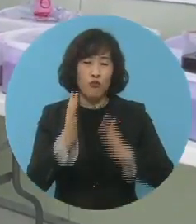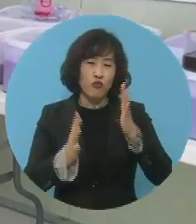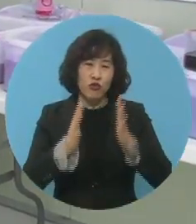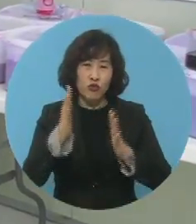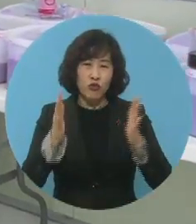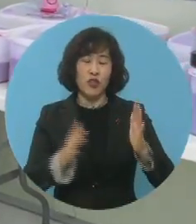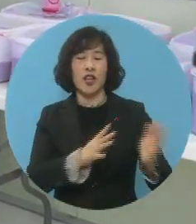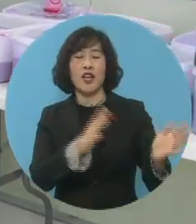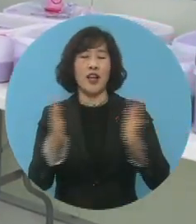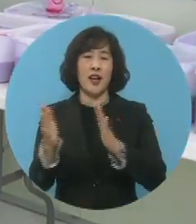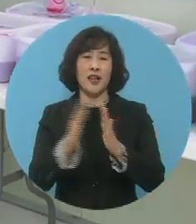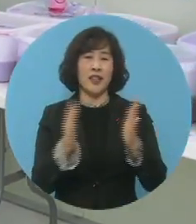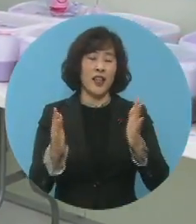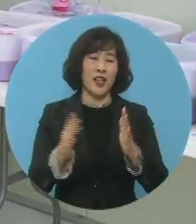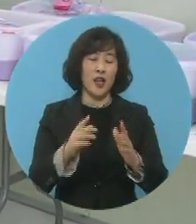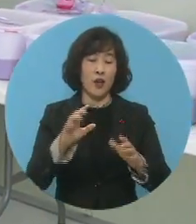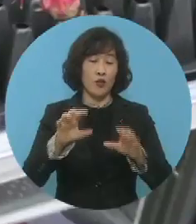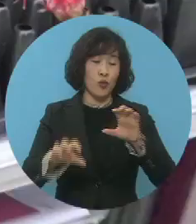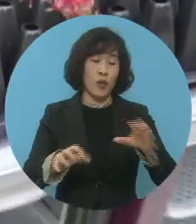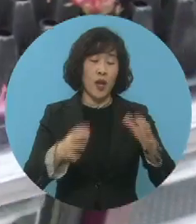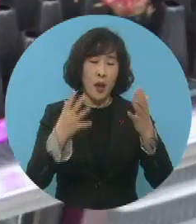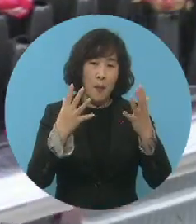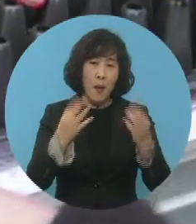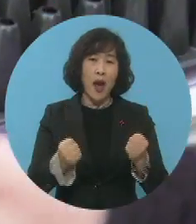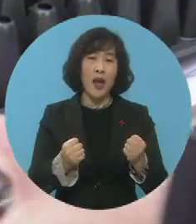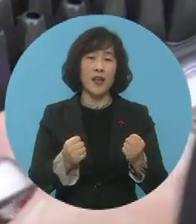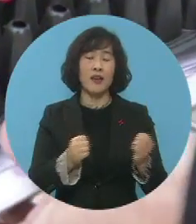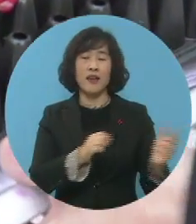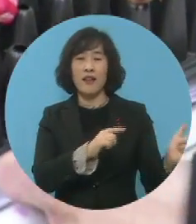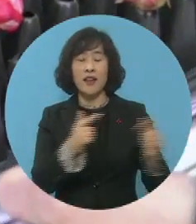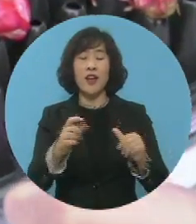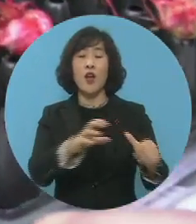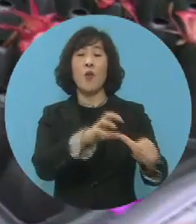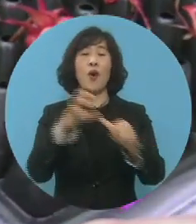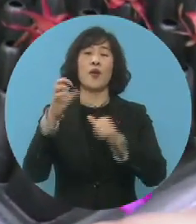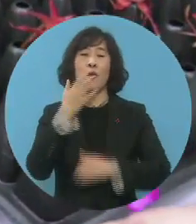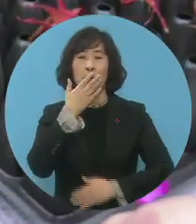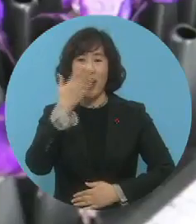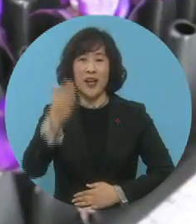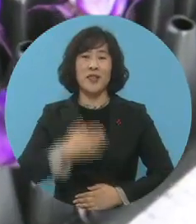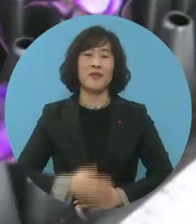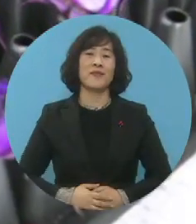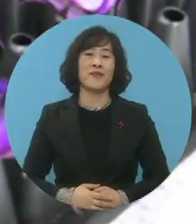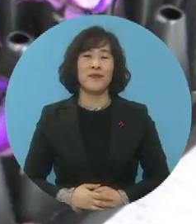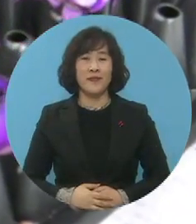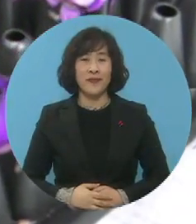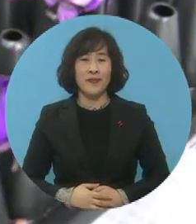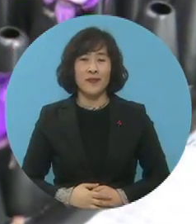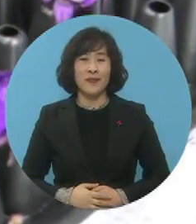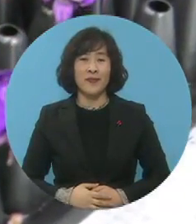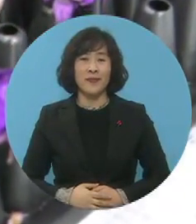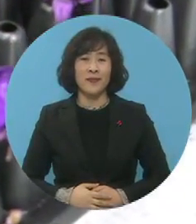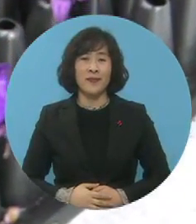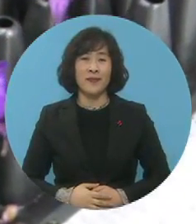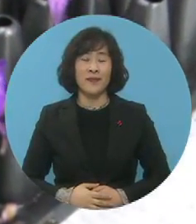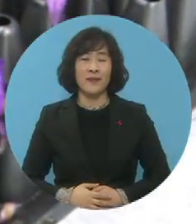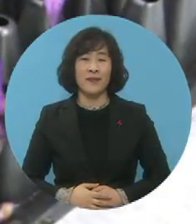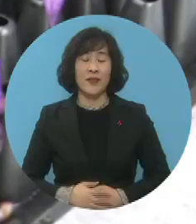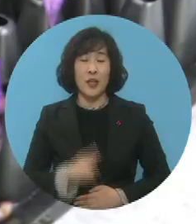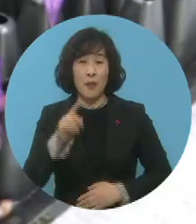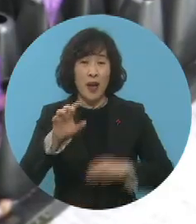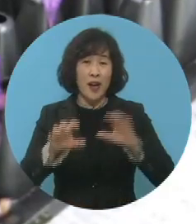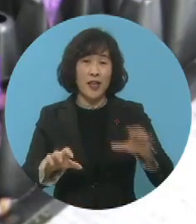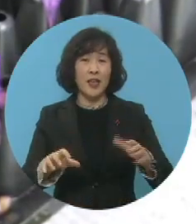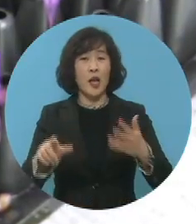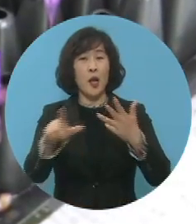시들지 않습니다. 길게는 5년 동안 변함이 없습니다. 여러 가지 색깔로 변화를 줄 수